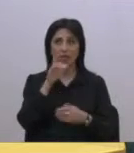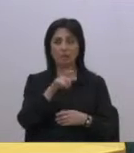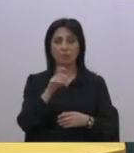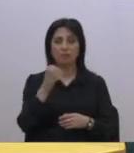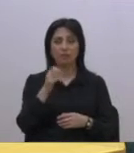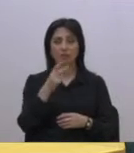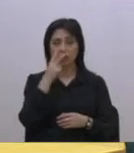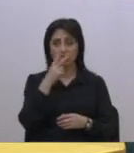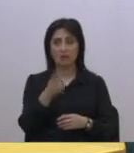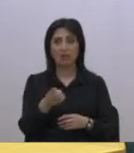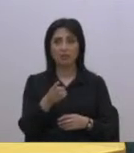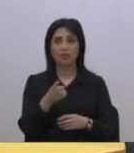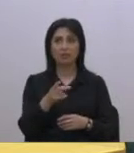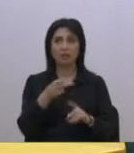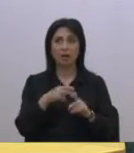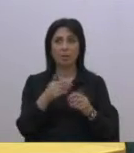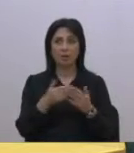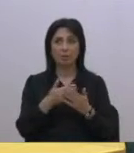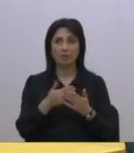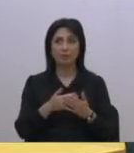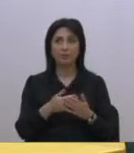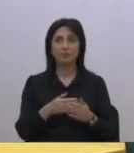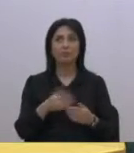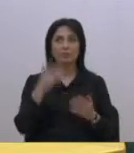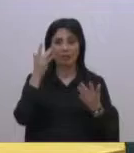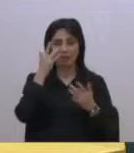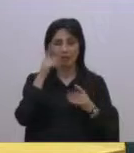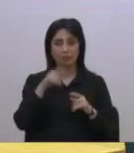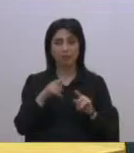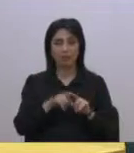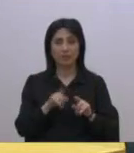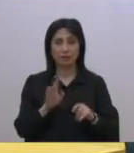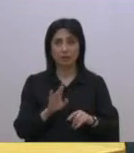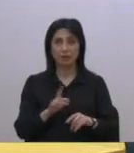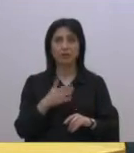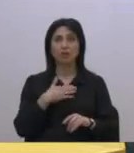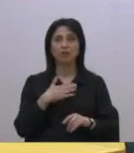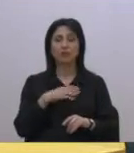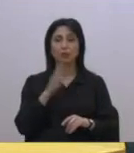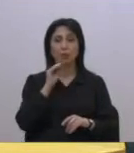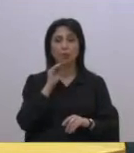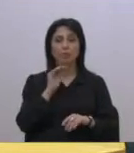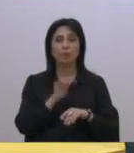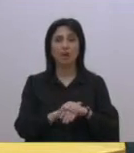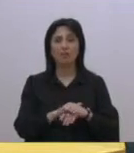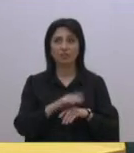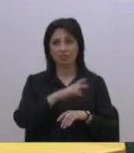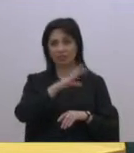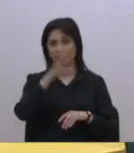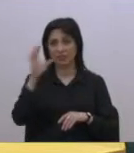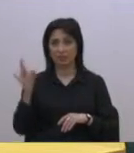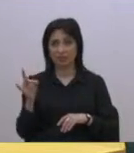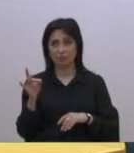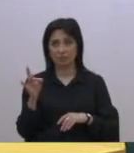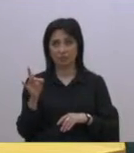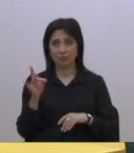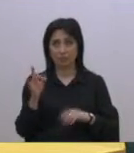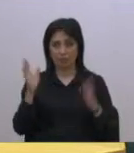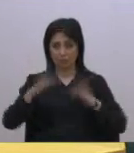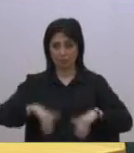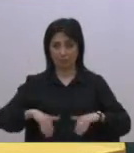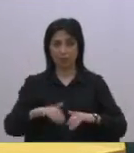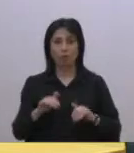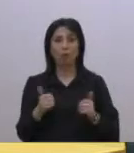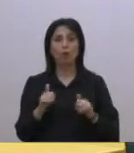კიდე ნახავს ამ ამბავს. ეხლა წარმოვიდგინოთ ესეთი რამე. ჩვენ როდესაც ფაქტობრივად საბჭოთა კავშირი დაინგრა,